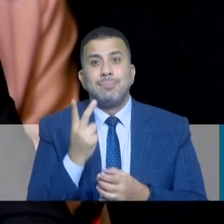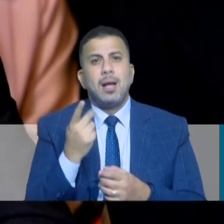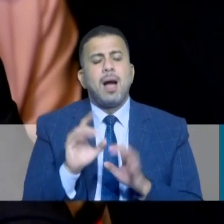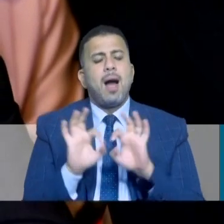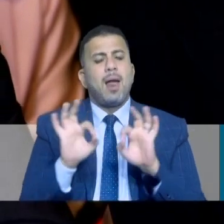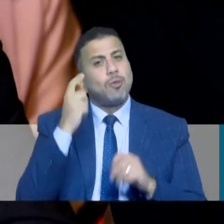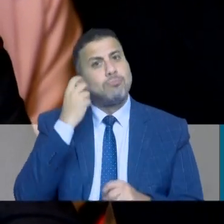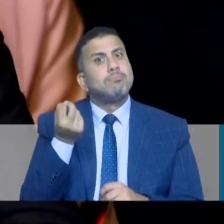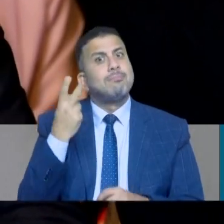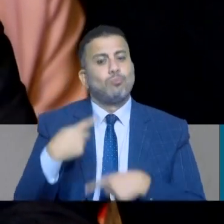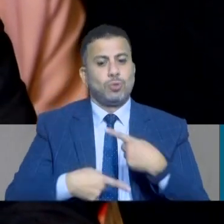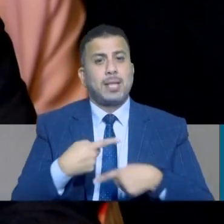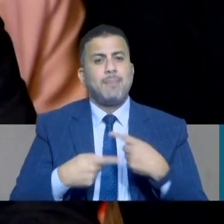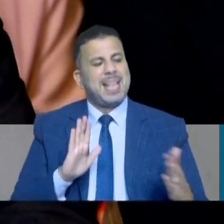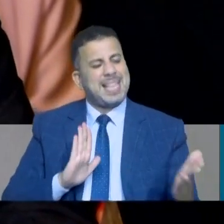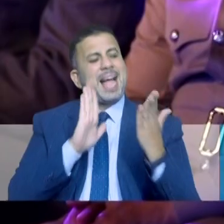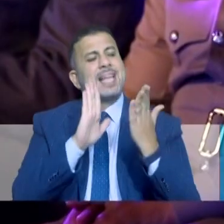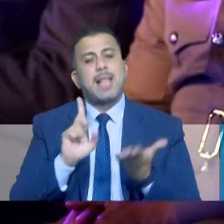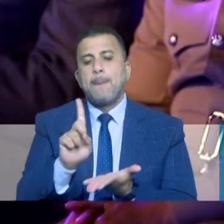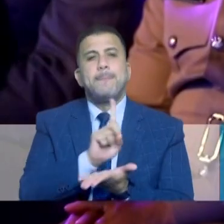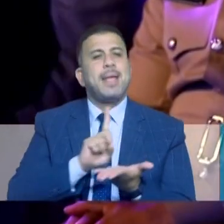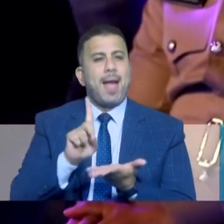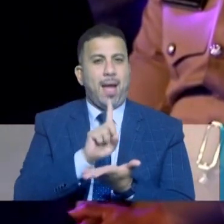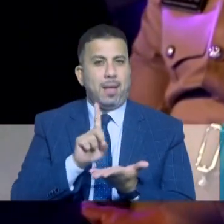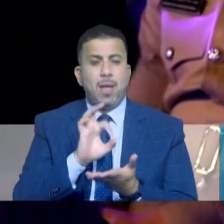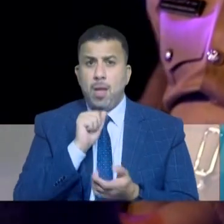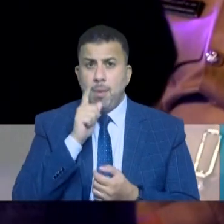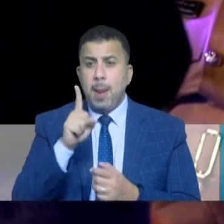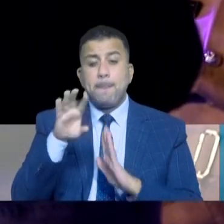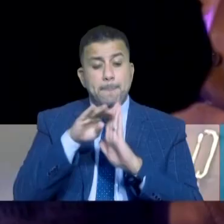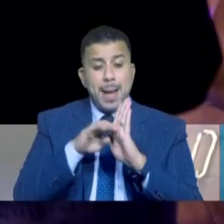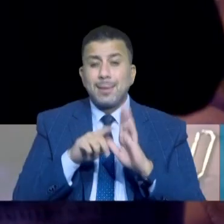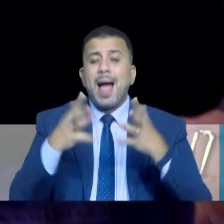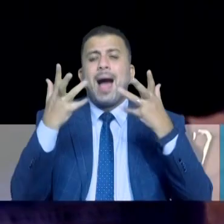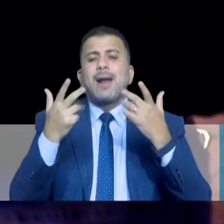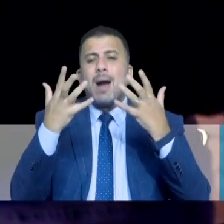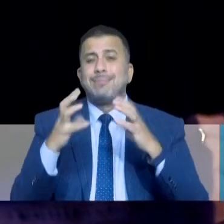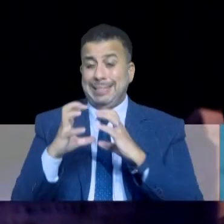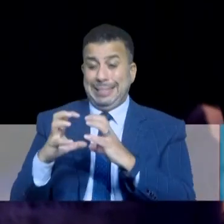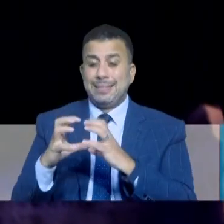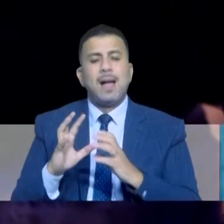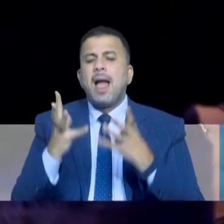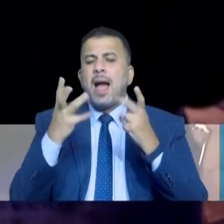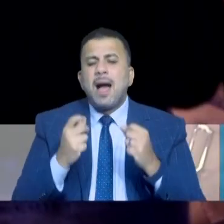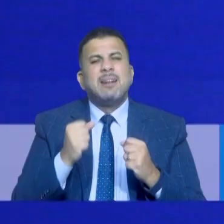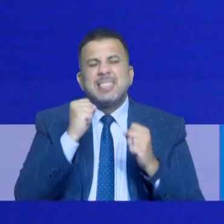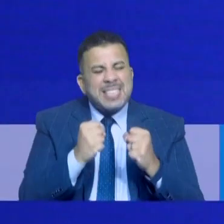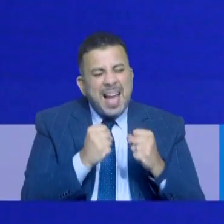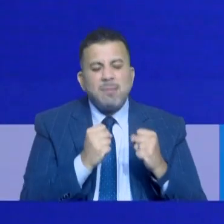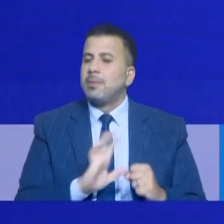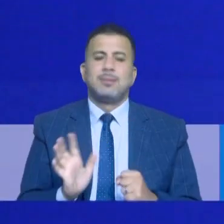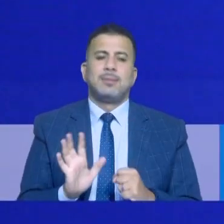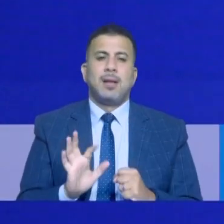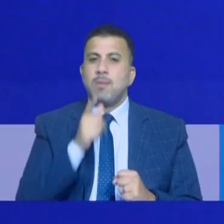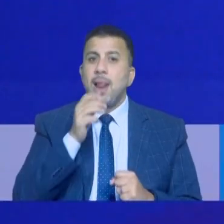حلول مستدامه للتحديات البيئيه وان البيانات ليست مجرد ارقام جامده او احصائيات معقده